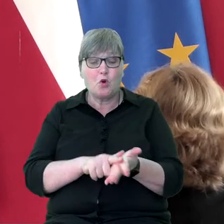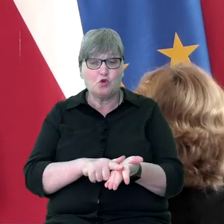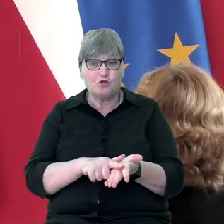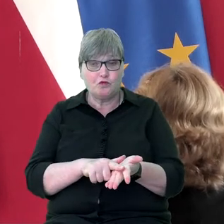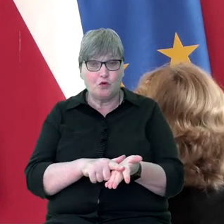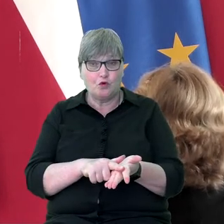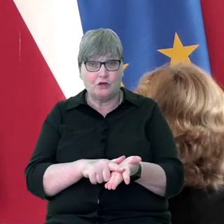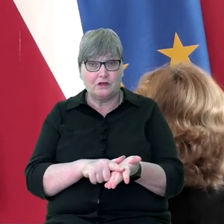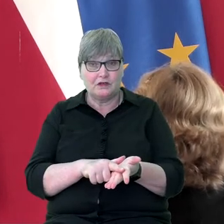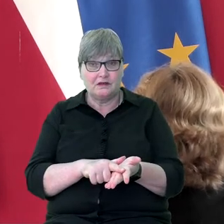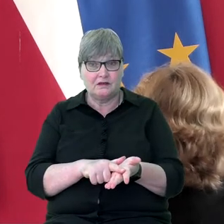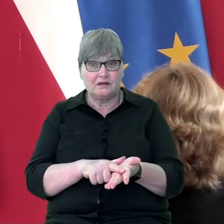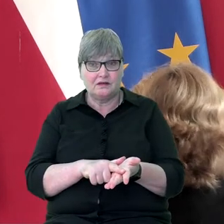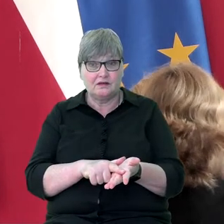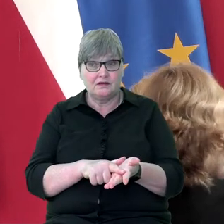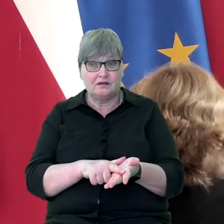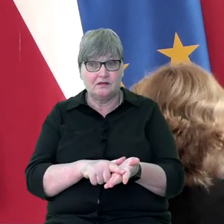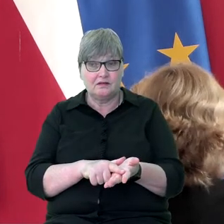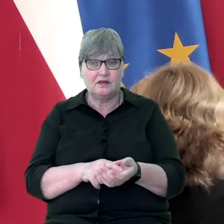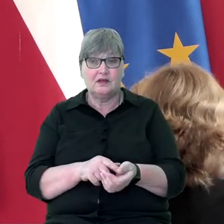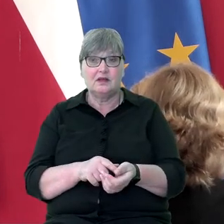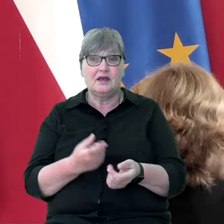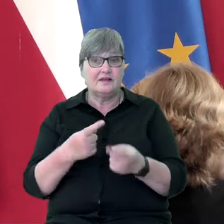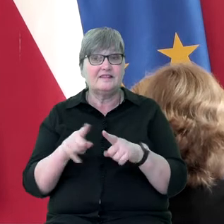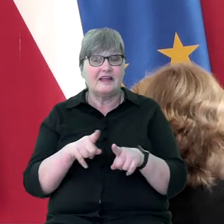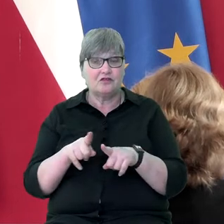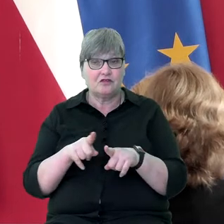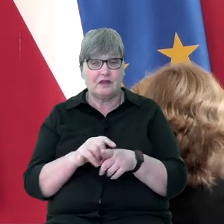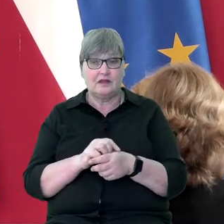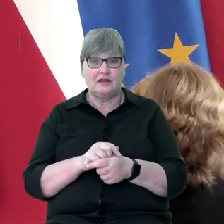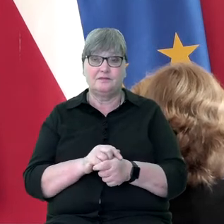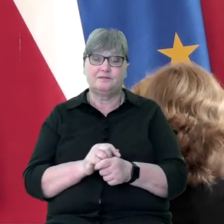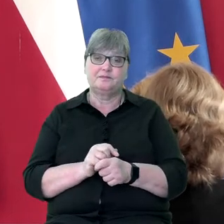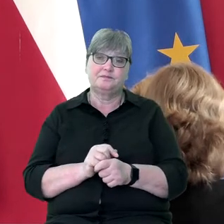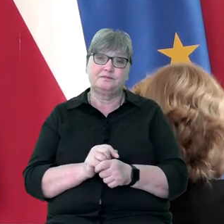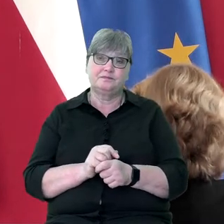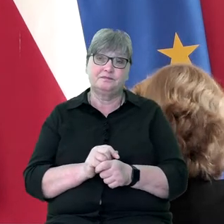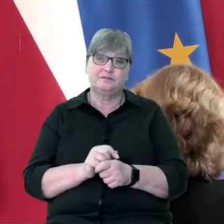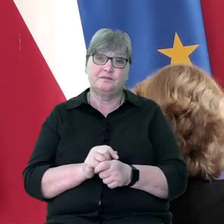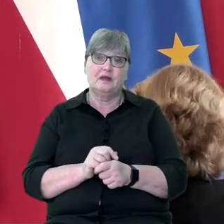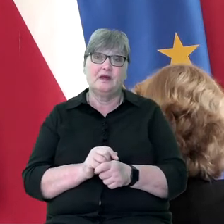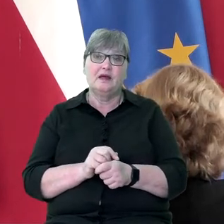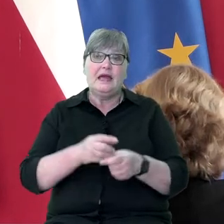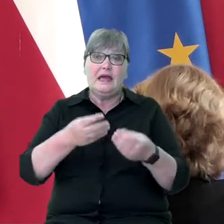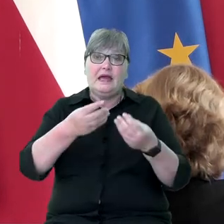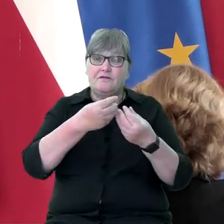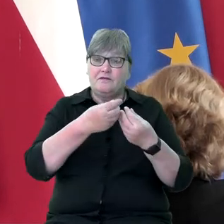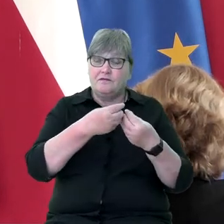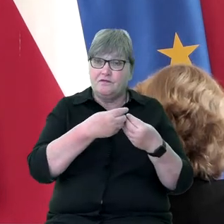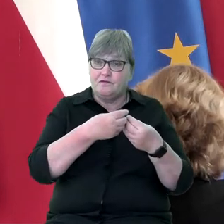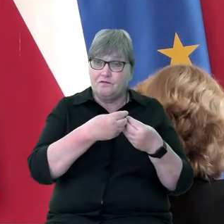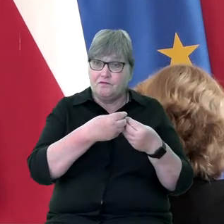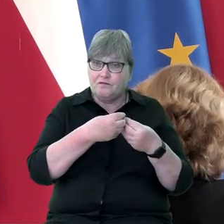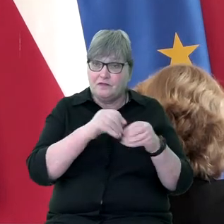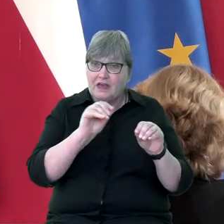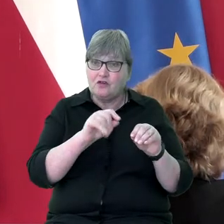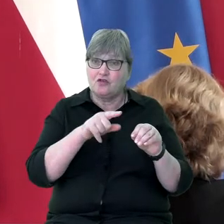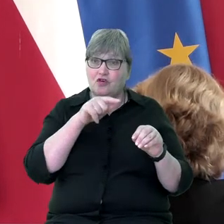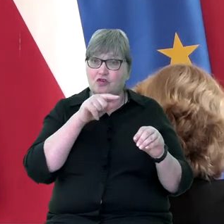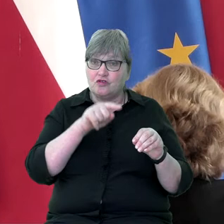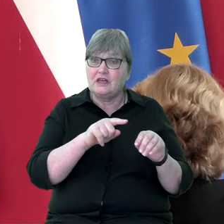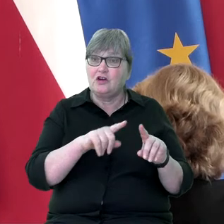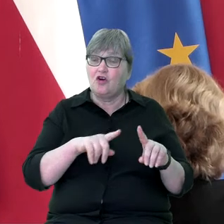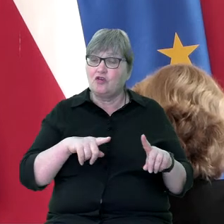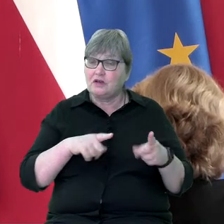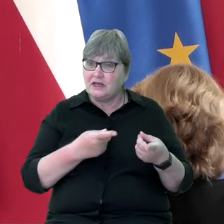podwójnie zorientowany charakter, bo jedna część, znaczna część tych struktur